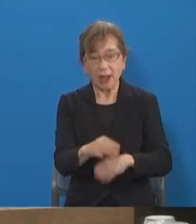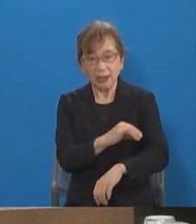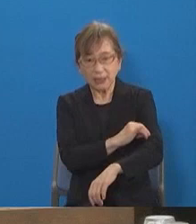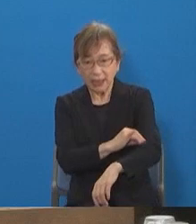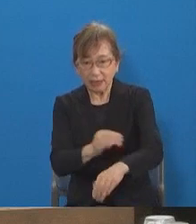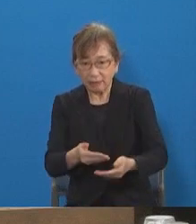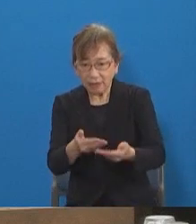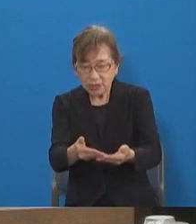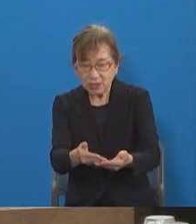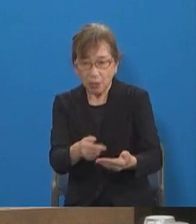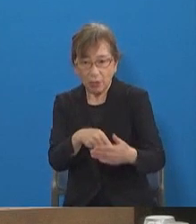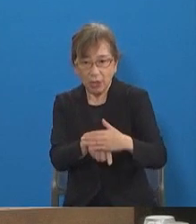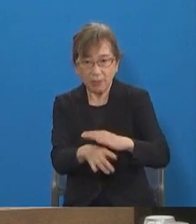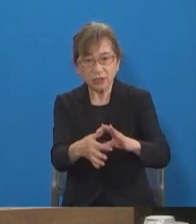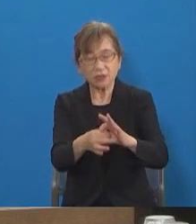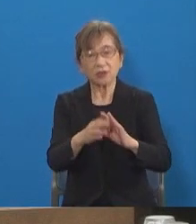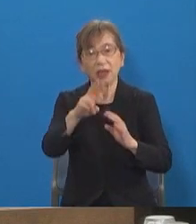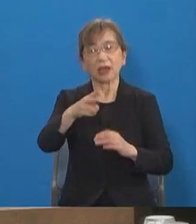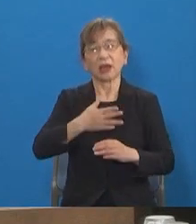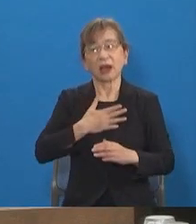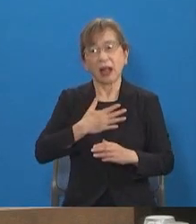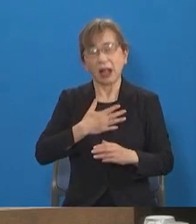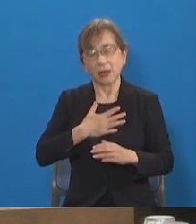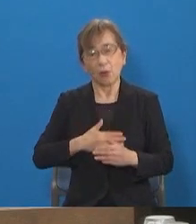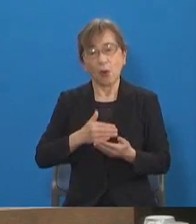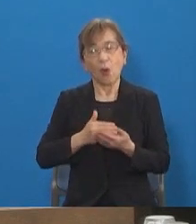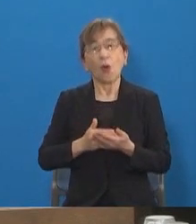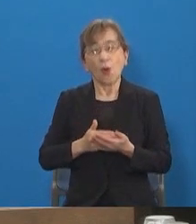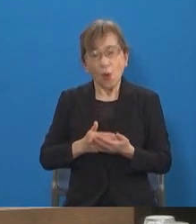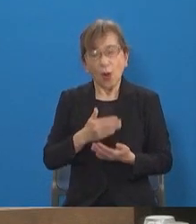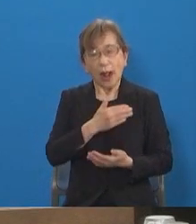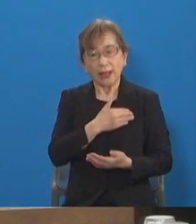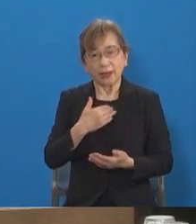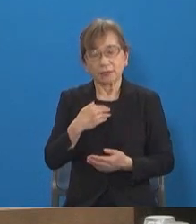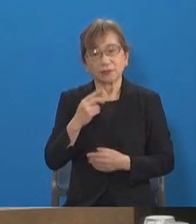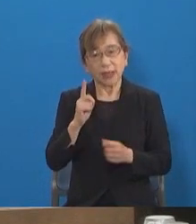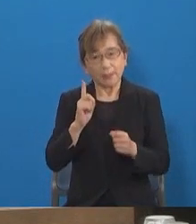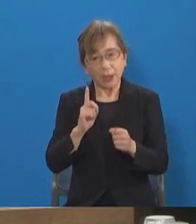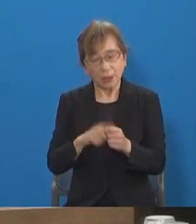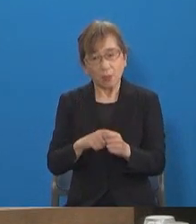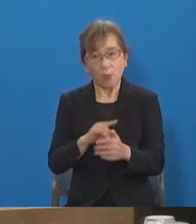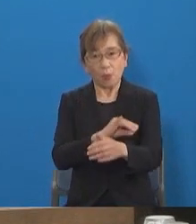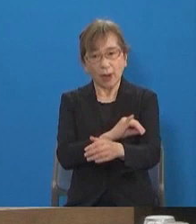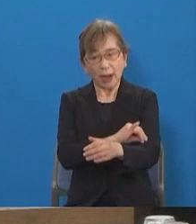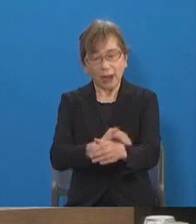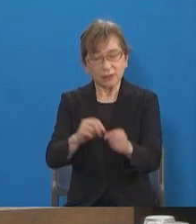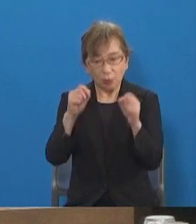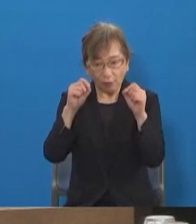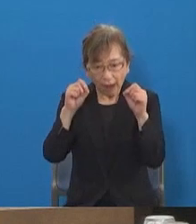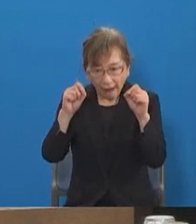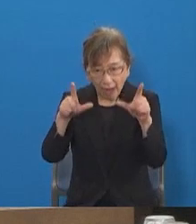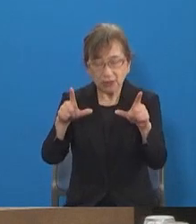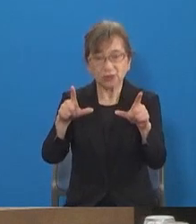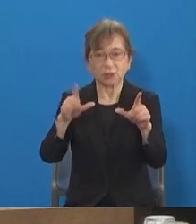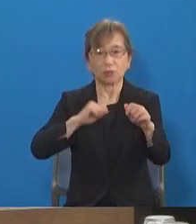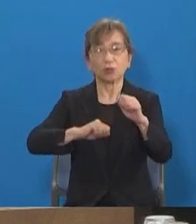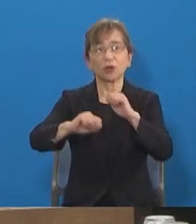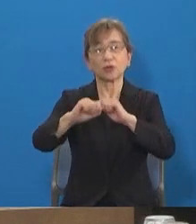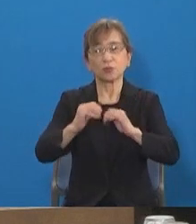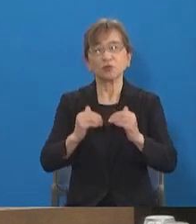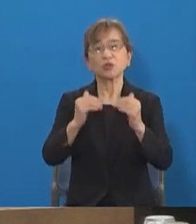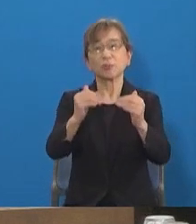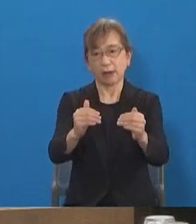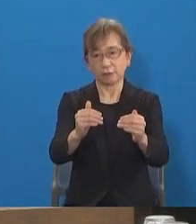義について理解をさらに深められるよう、献血の啓発の取り組みを推進するととも